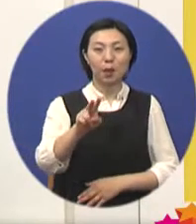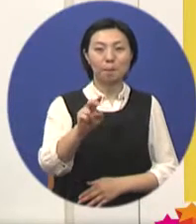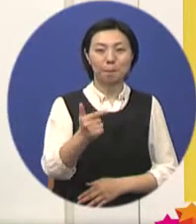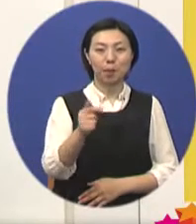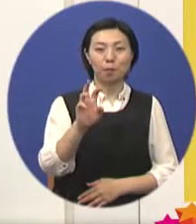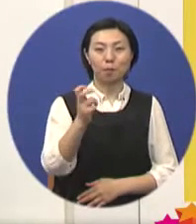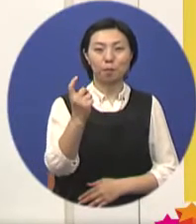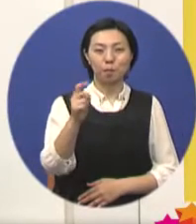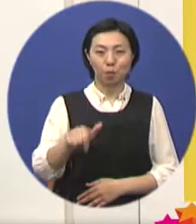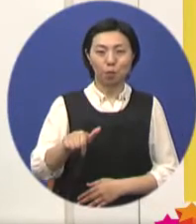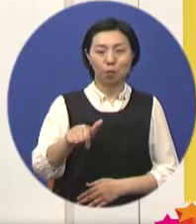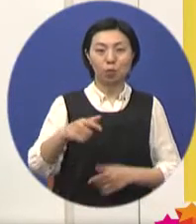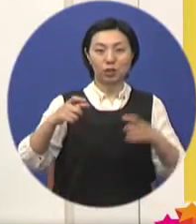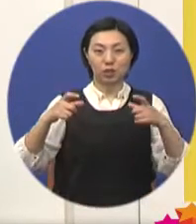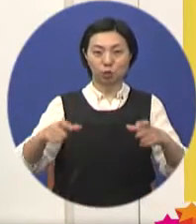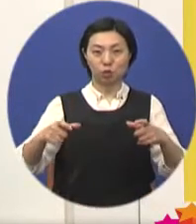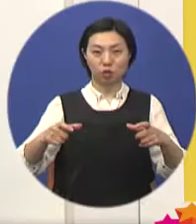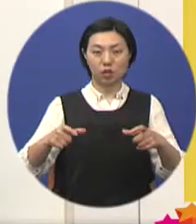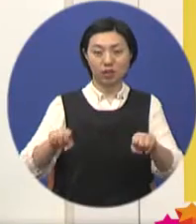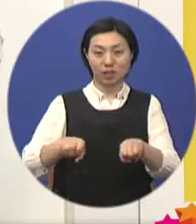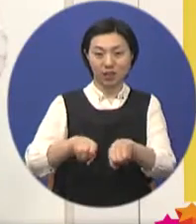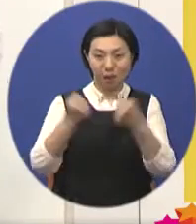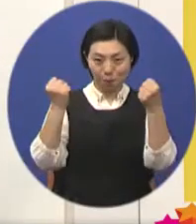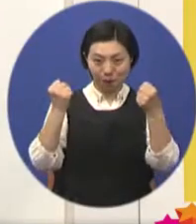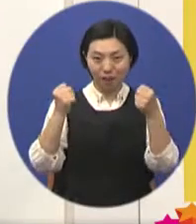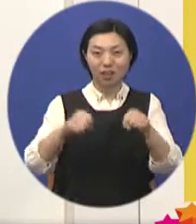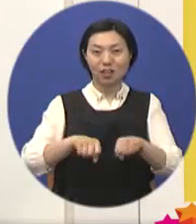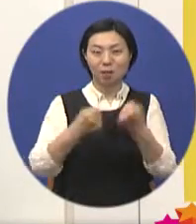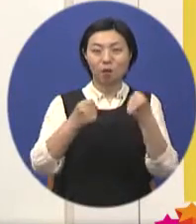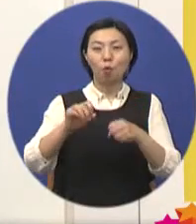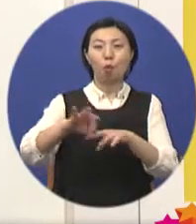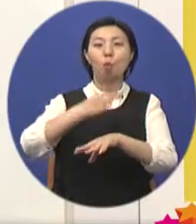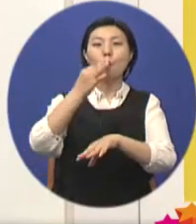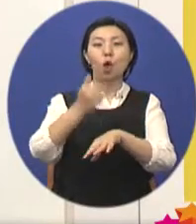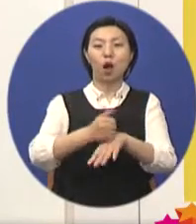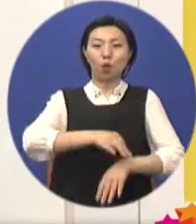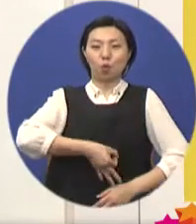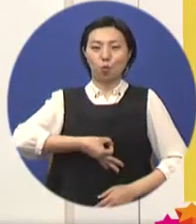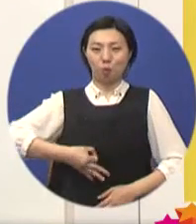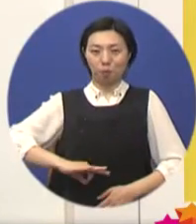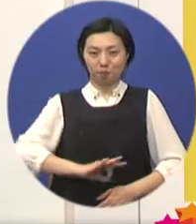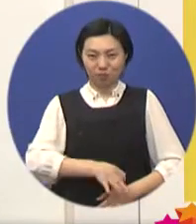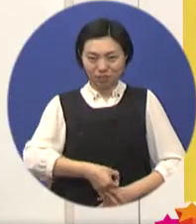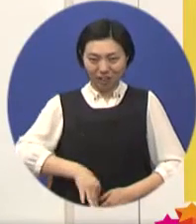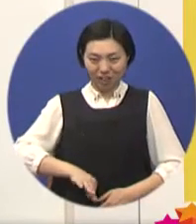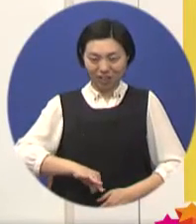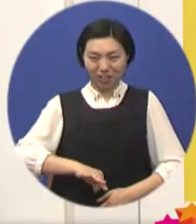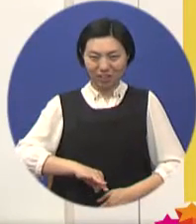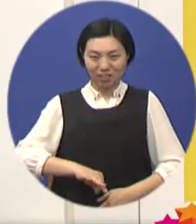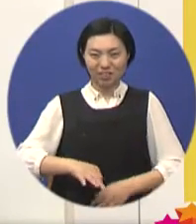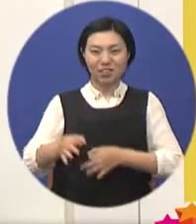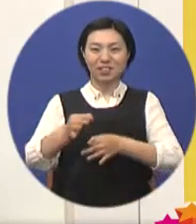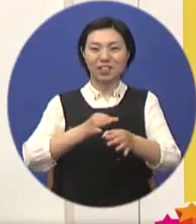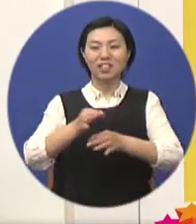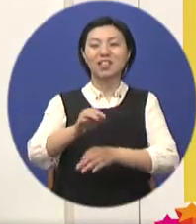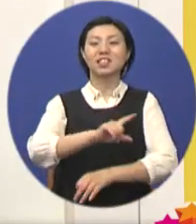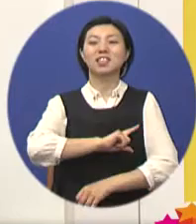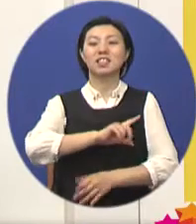대박 왕곱창. 오, 이름 네. 좋다, 상호. 네. 대박 왕곱창. 예. 단골 손님들한테